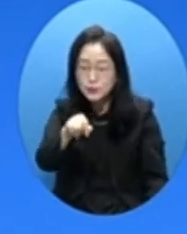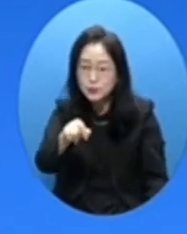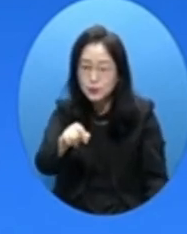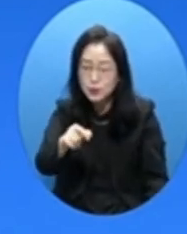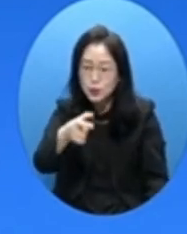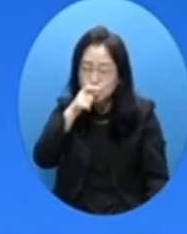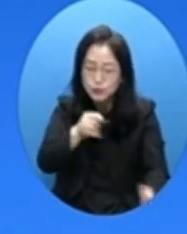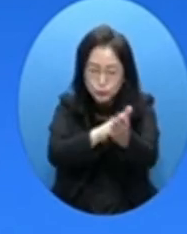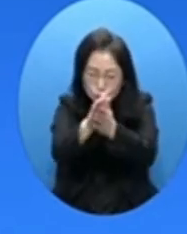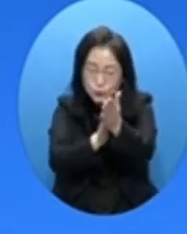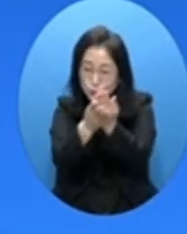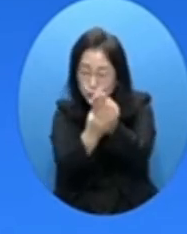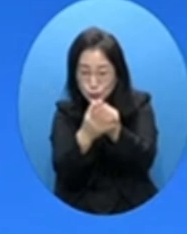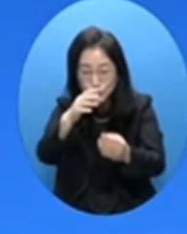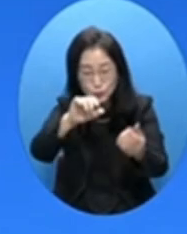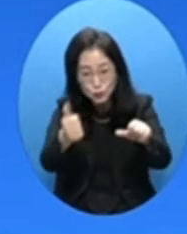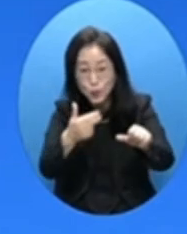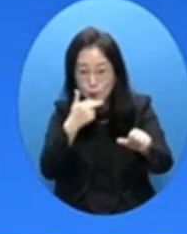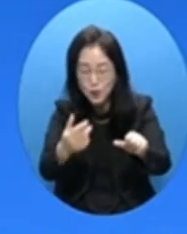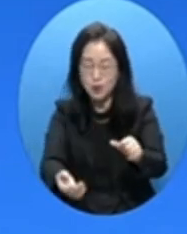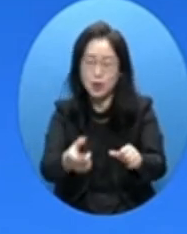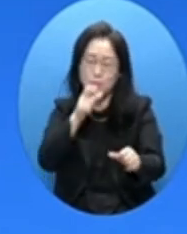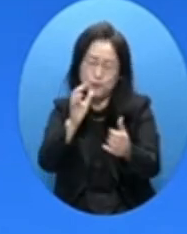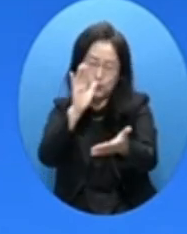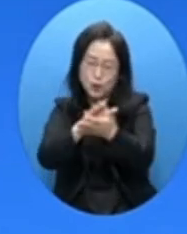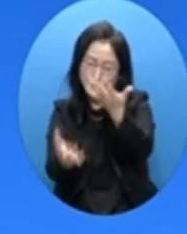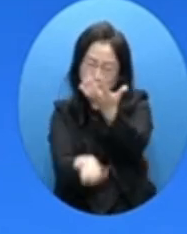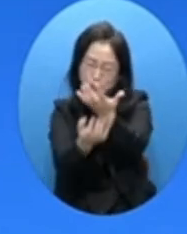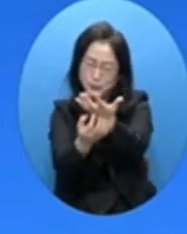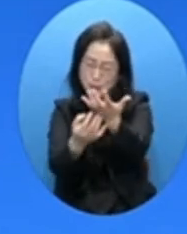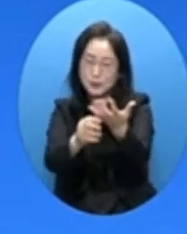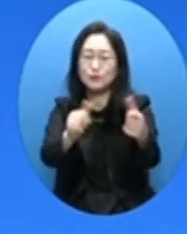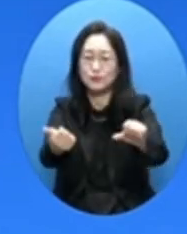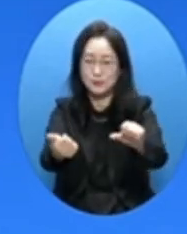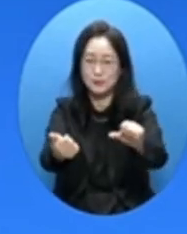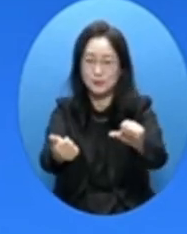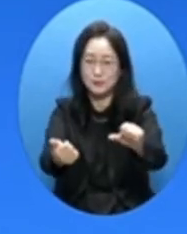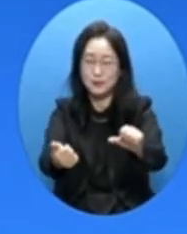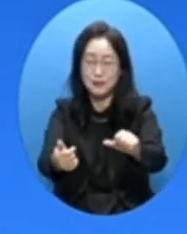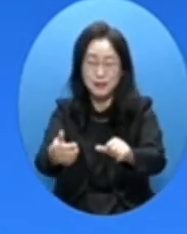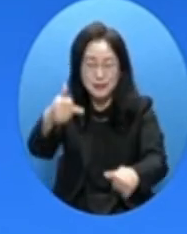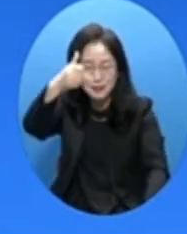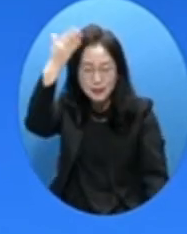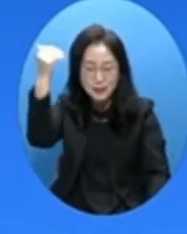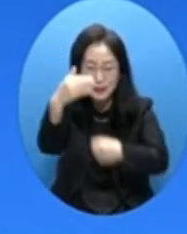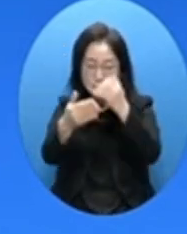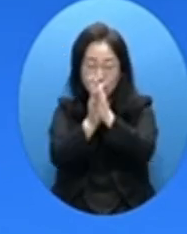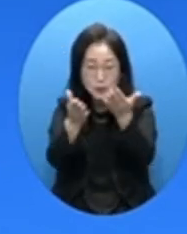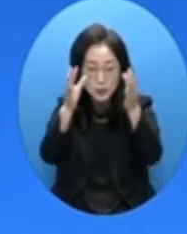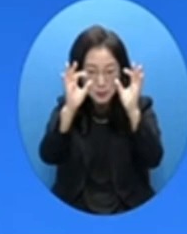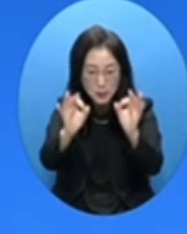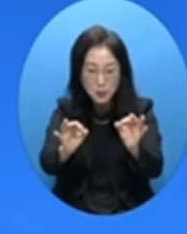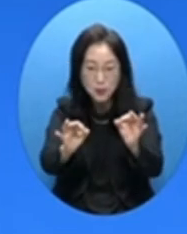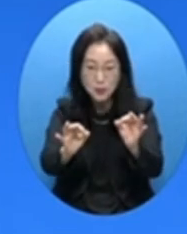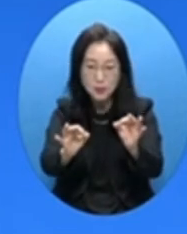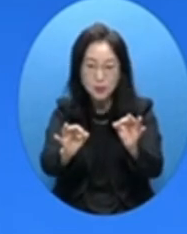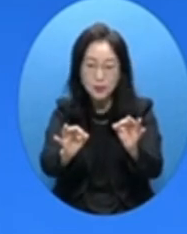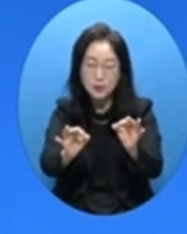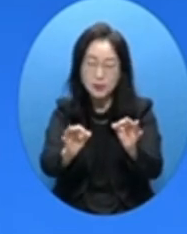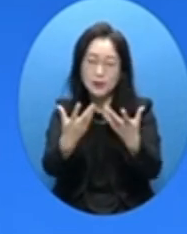물로써 죽지 않을 때는 불에 태우면 죽습니다 그래서 구약성경을 보면 이러한